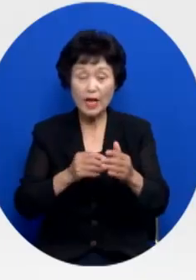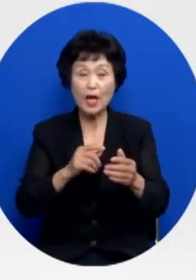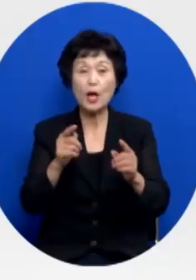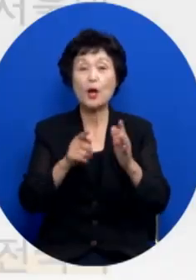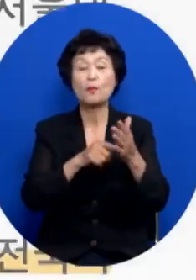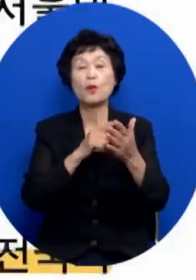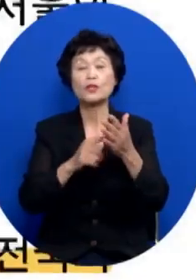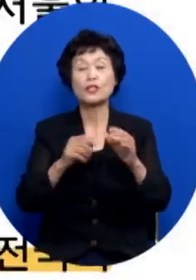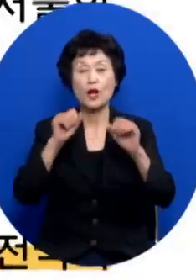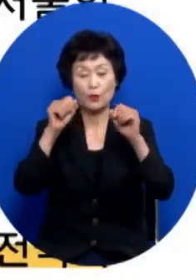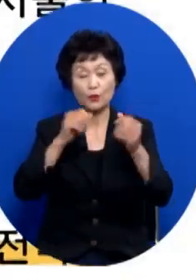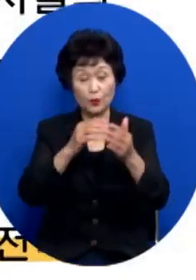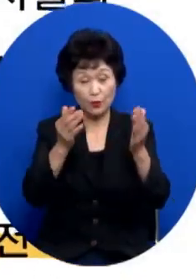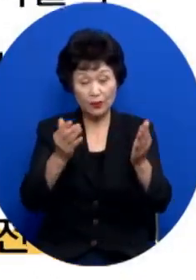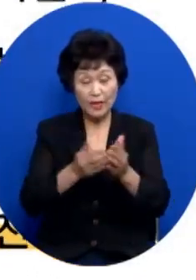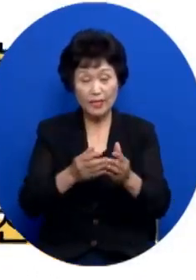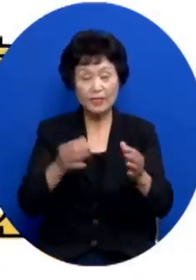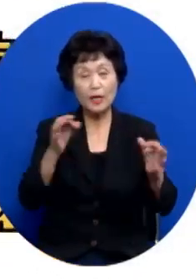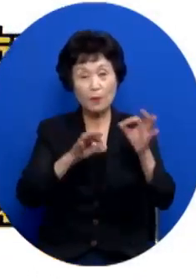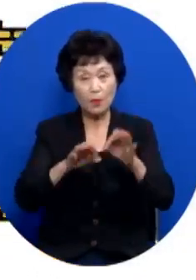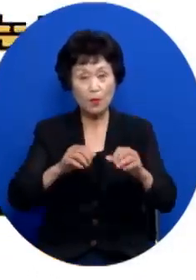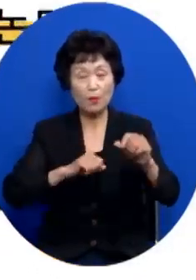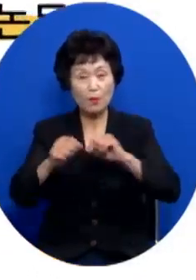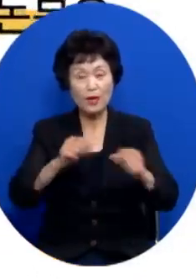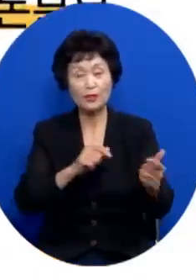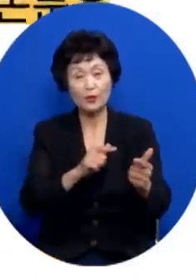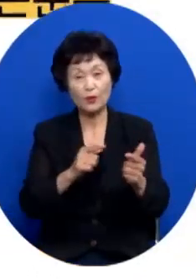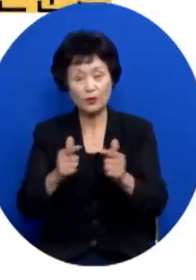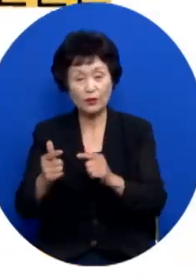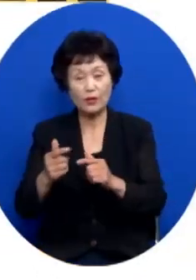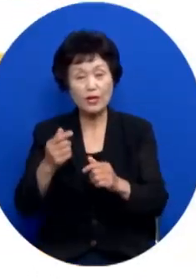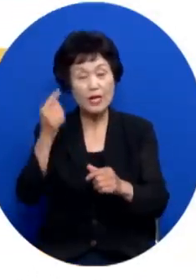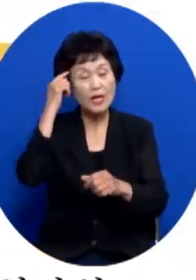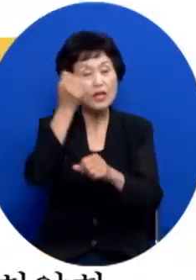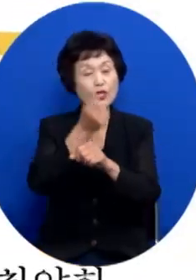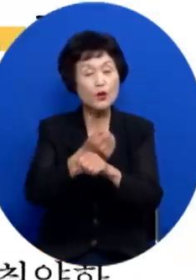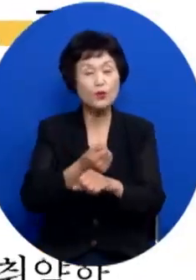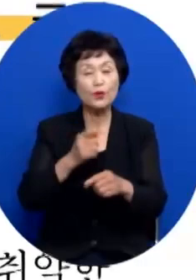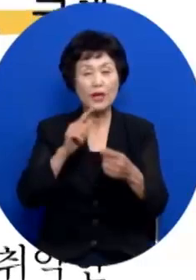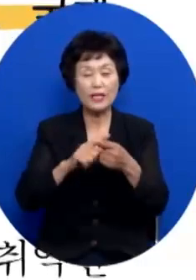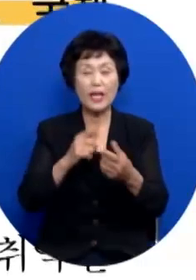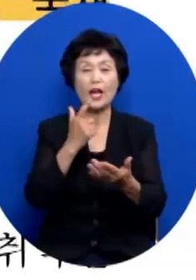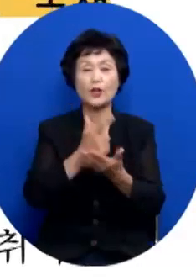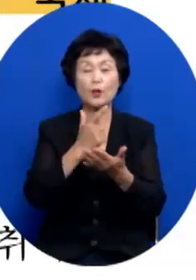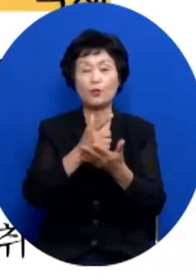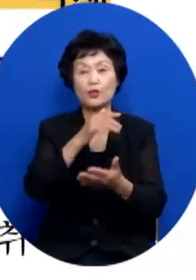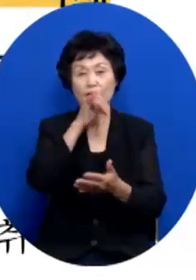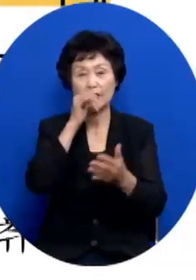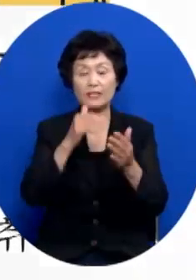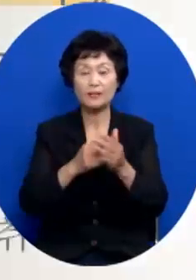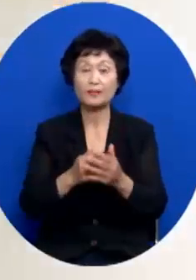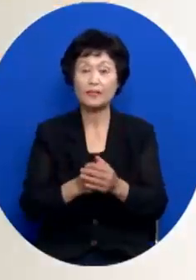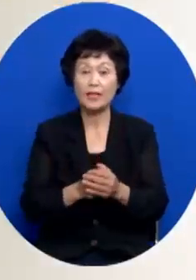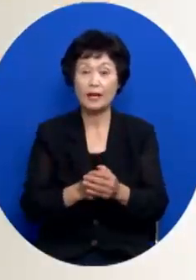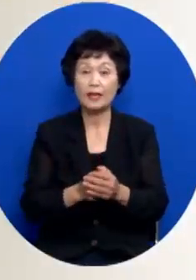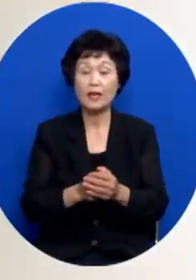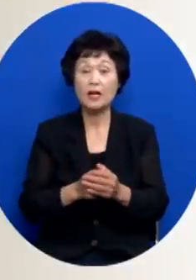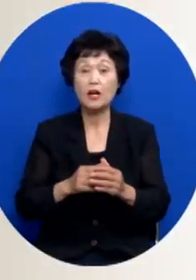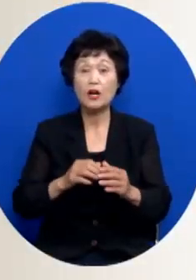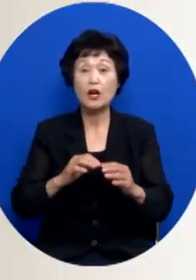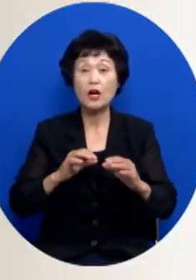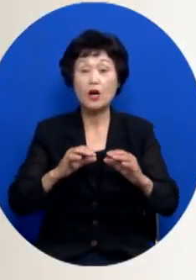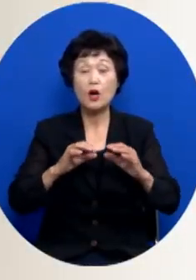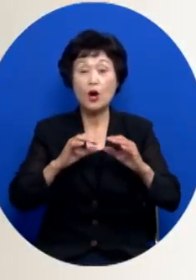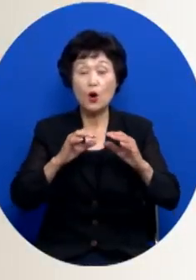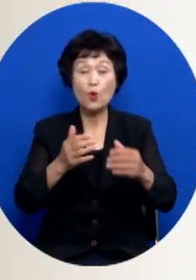국채보상운동 단체 모금 활동 등 6편의 연구 논문이 담겼습니다. 역사편찬원은 국채보상운동은